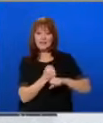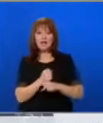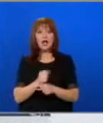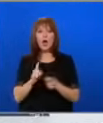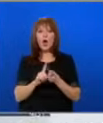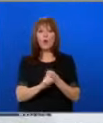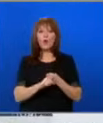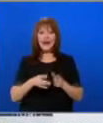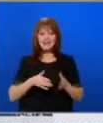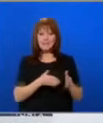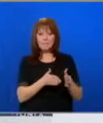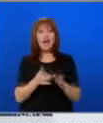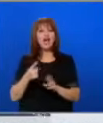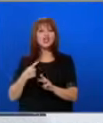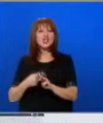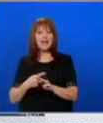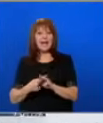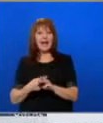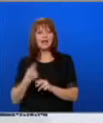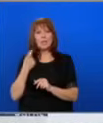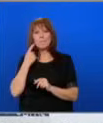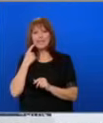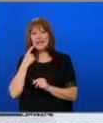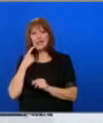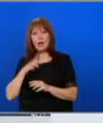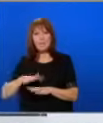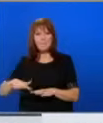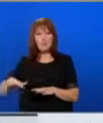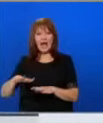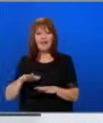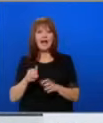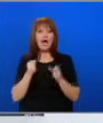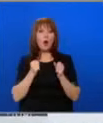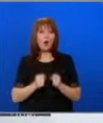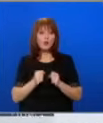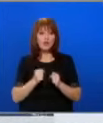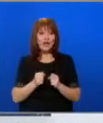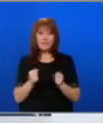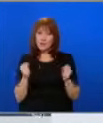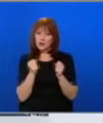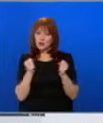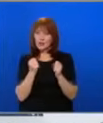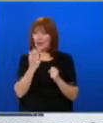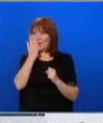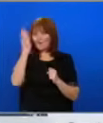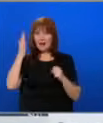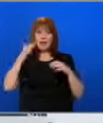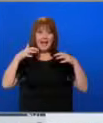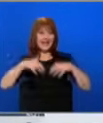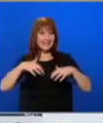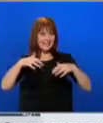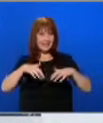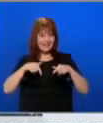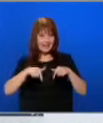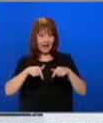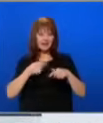път, Шелигарник, Бандеришка поляна, тъй като очакваме съответно по-студено време и снега, който вали в момента, за